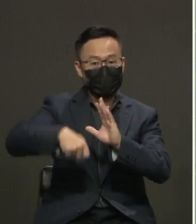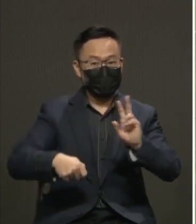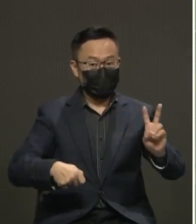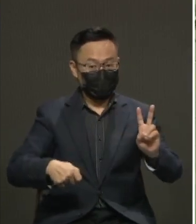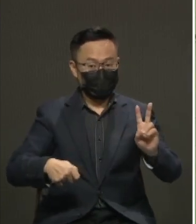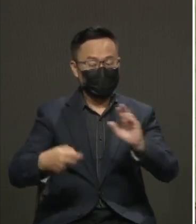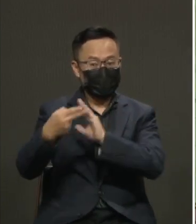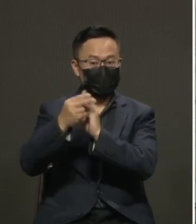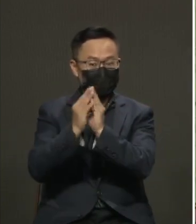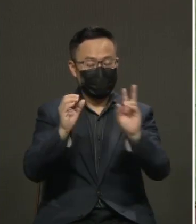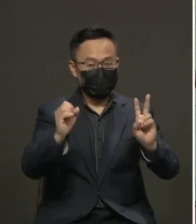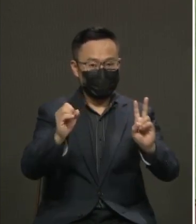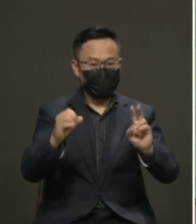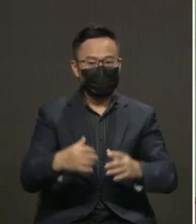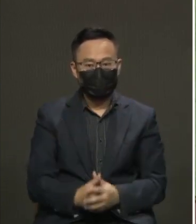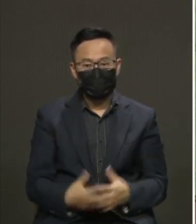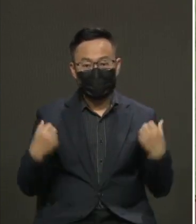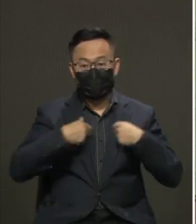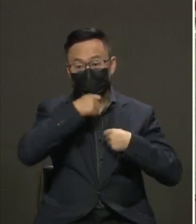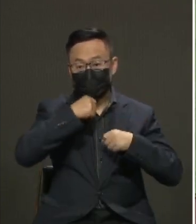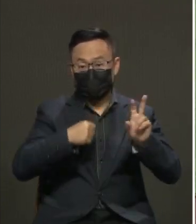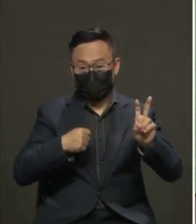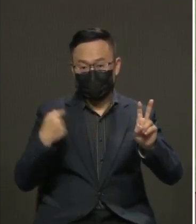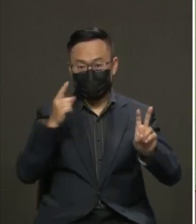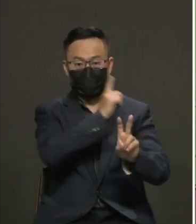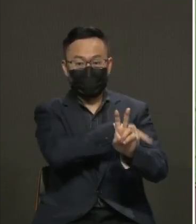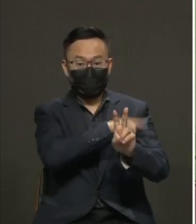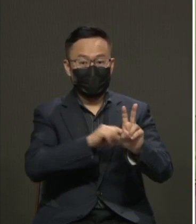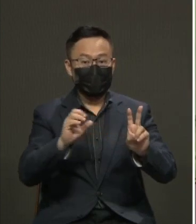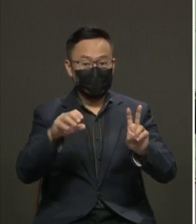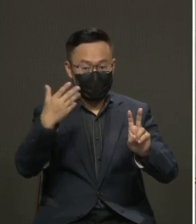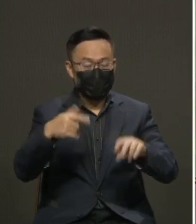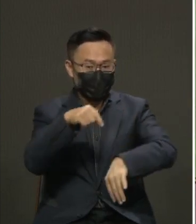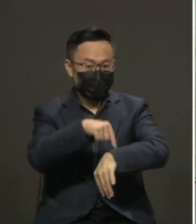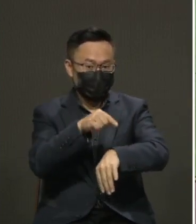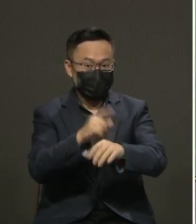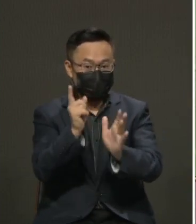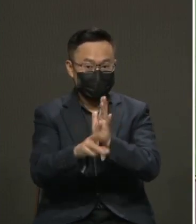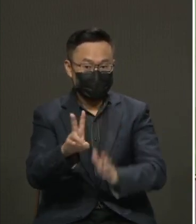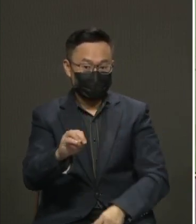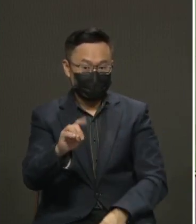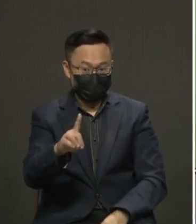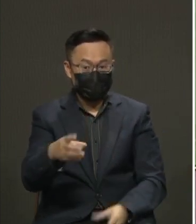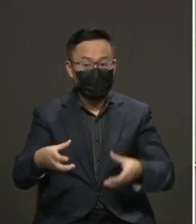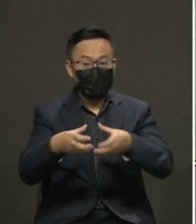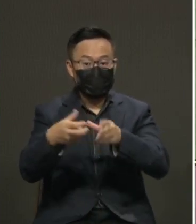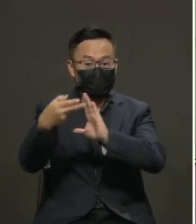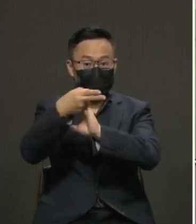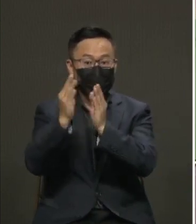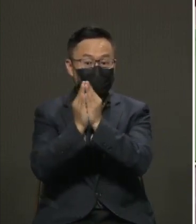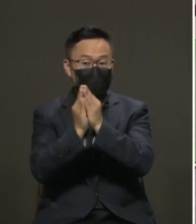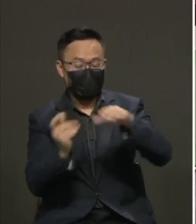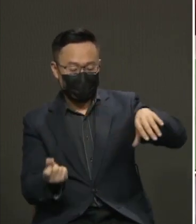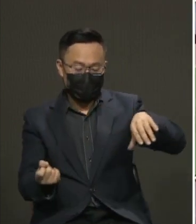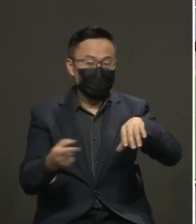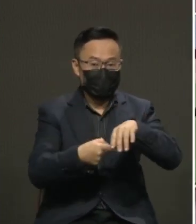ำไปก่อน2-0ค่ะจากนั้นนาทีที่71ค่ะเป็นทีมเยือนที่ได้ทำประตูตีไข่แตกนะจากจังหวะที่มารอนเ